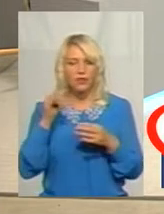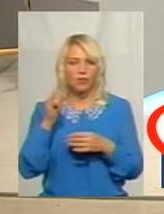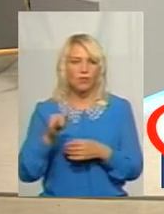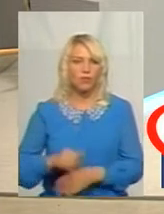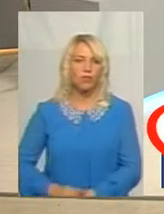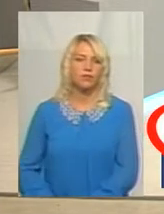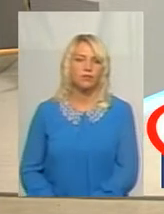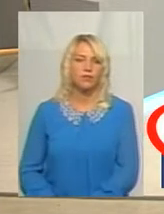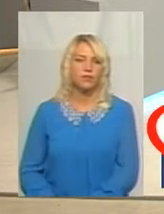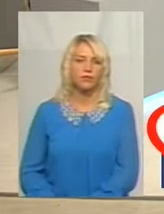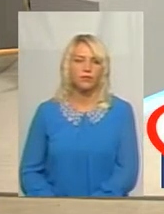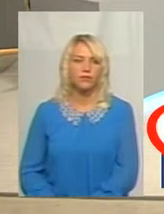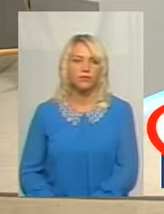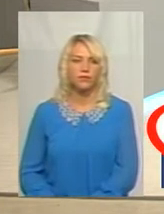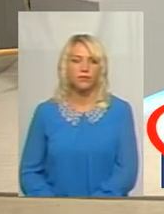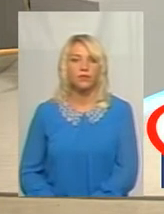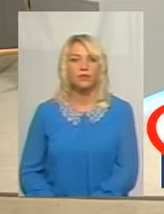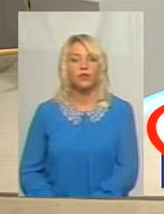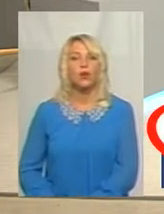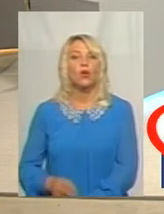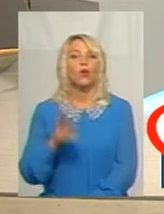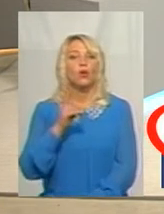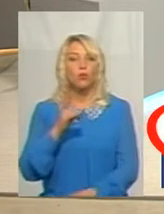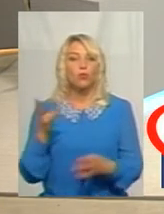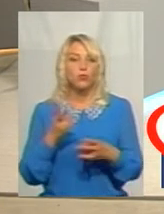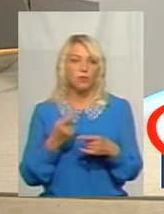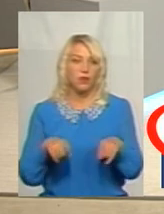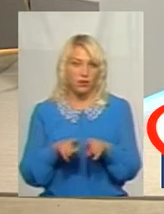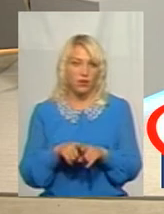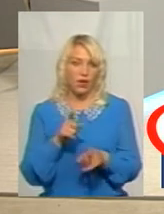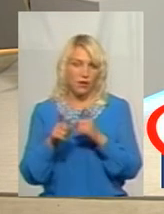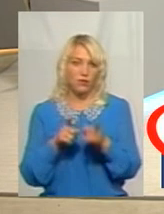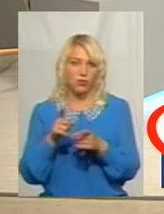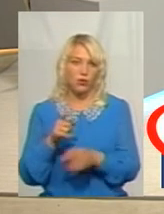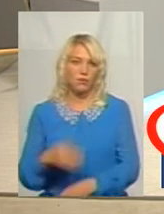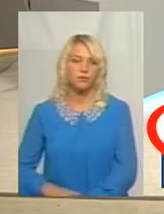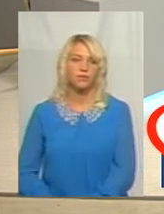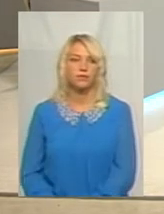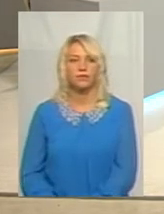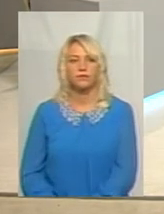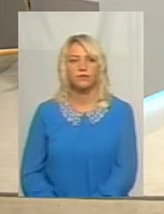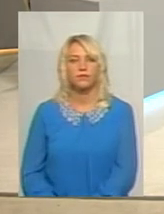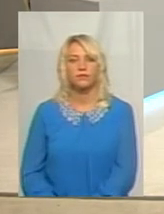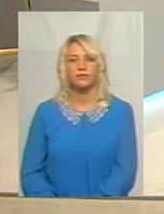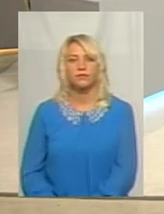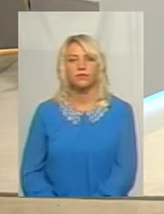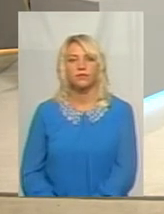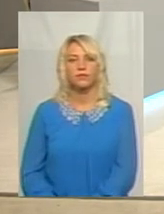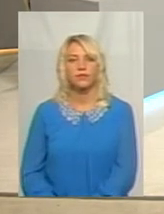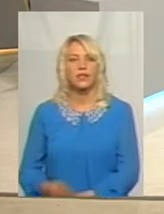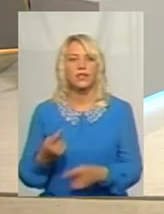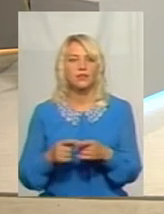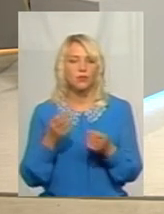Добрий вечір, слухаємо вас. Я так знову люди кажуть, кому вона нужна, ця реформа? Все зрозуміло, це коментар, а не